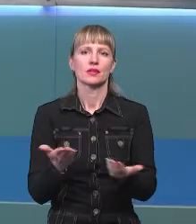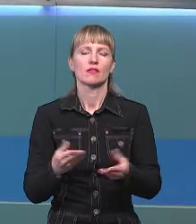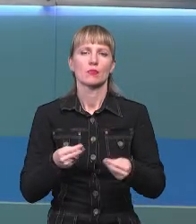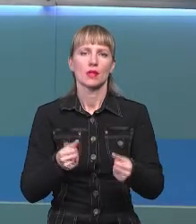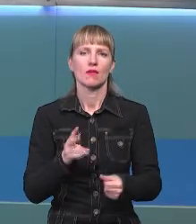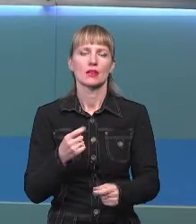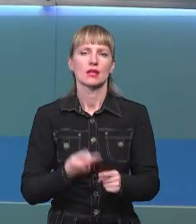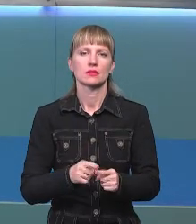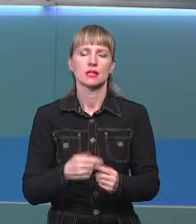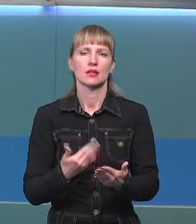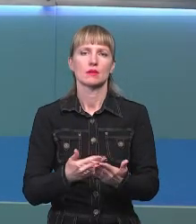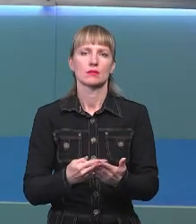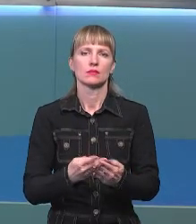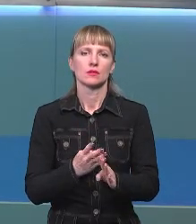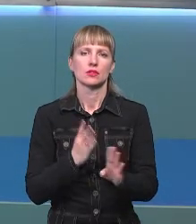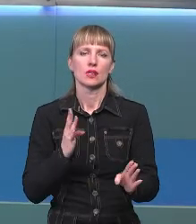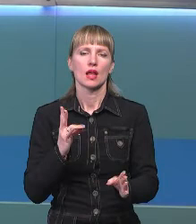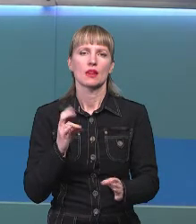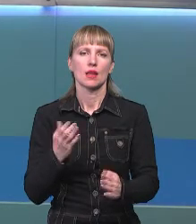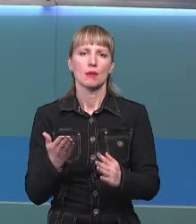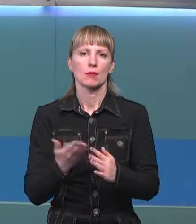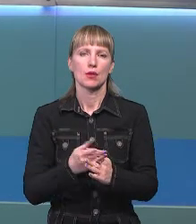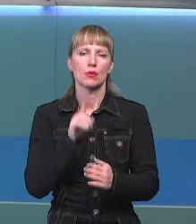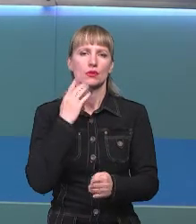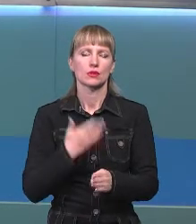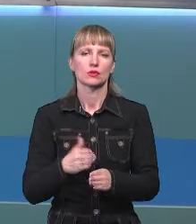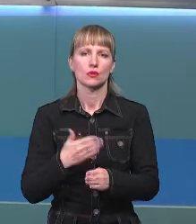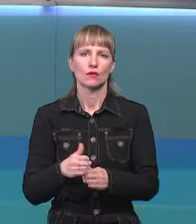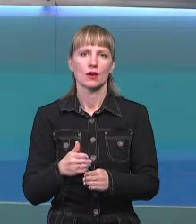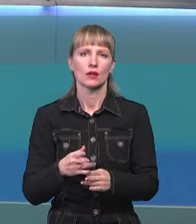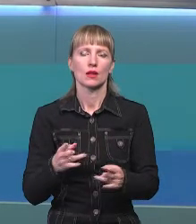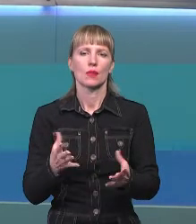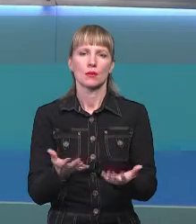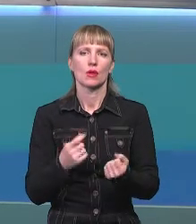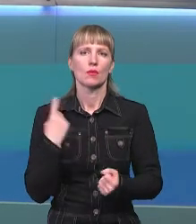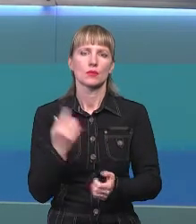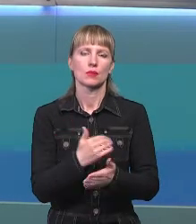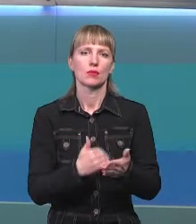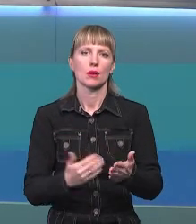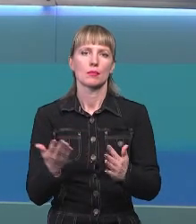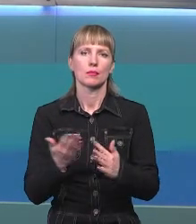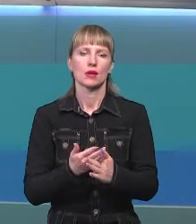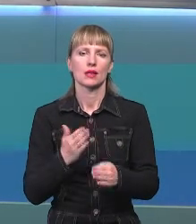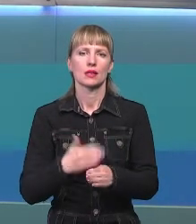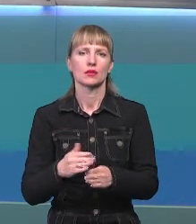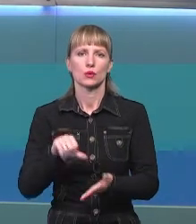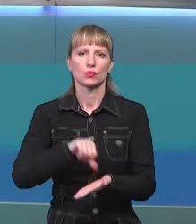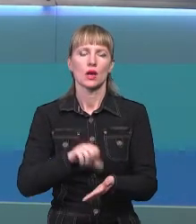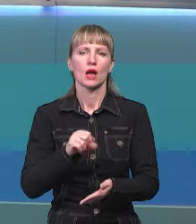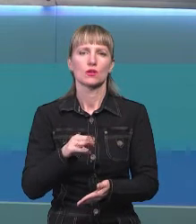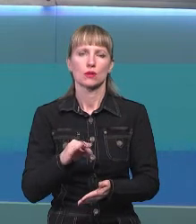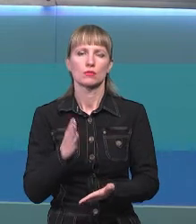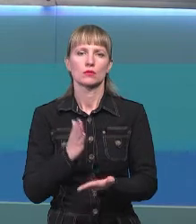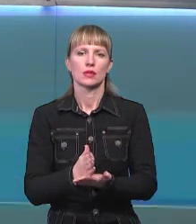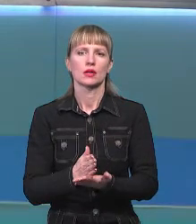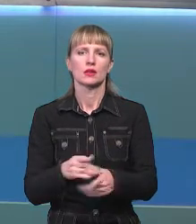впливають на це. Наприклад, в черзі на пільгове молодіжне кредитування, до того, як була прийнята обласна програма пільгового кредитування учасників АТО,